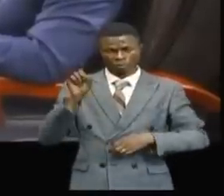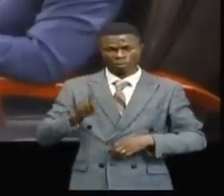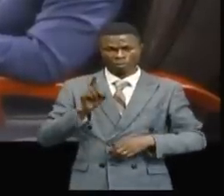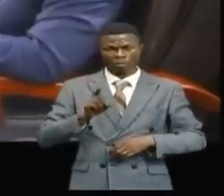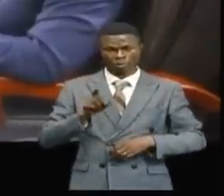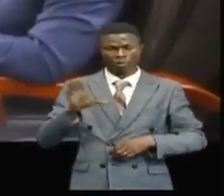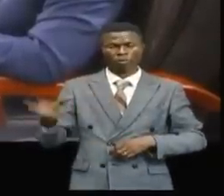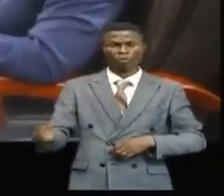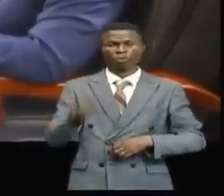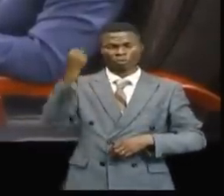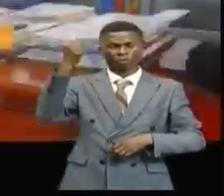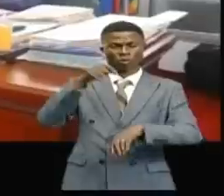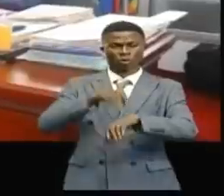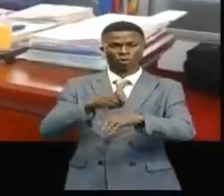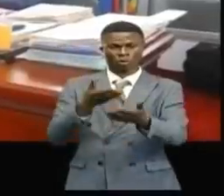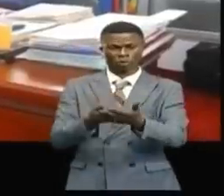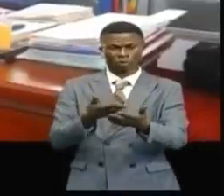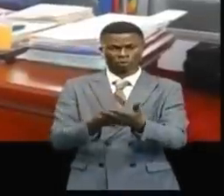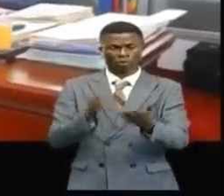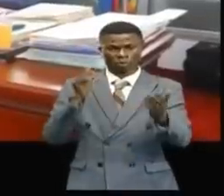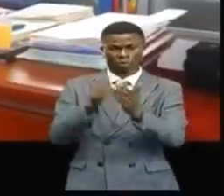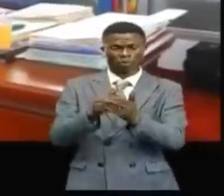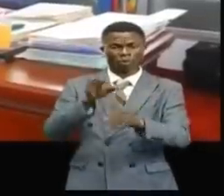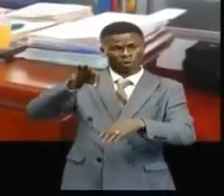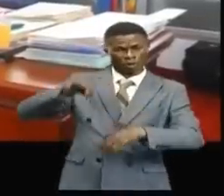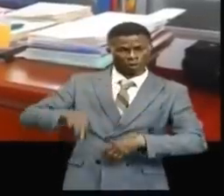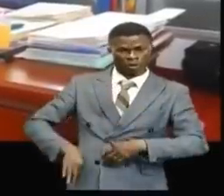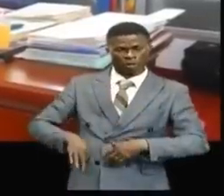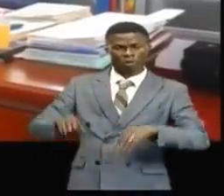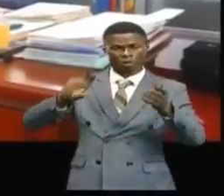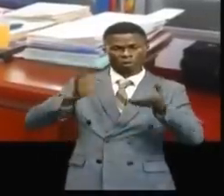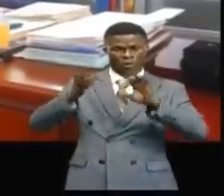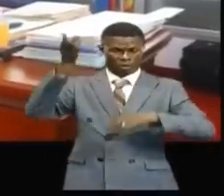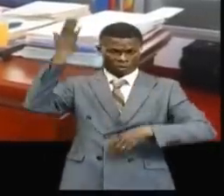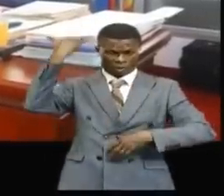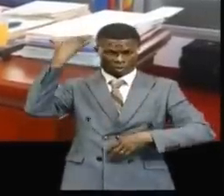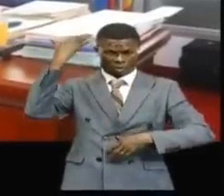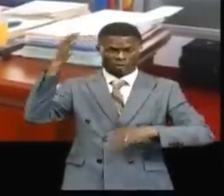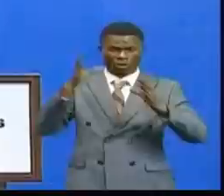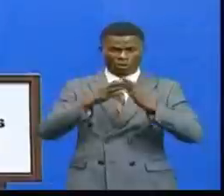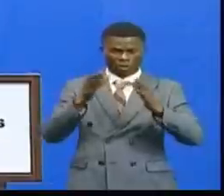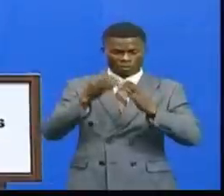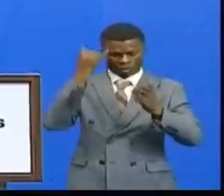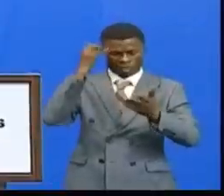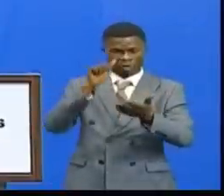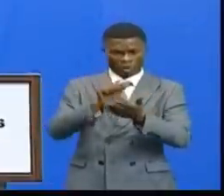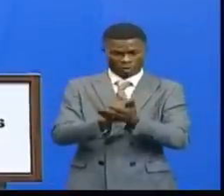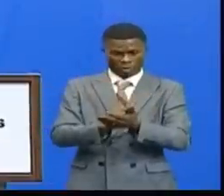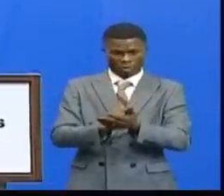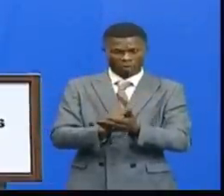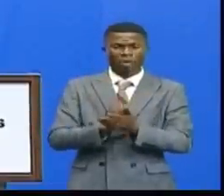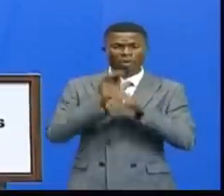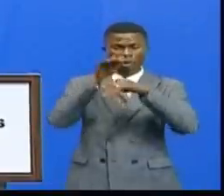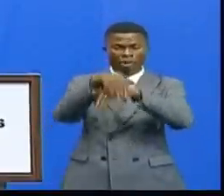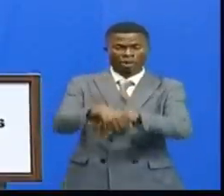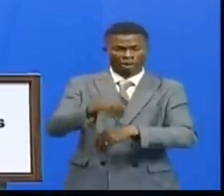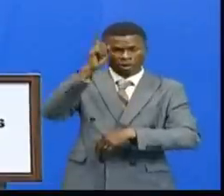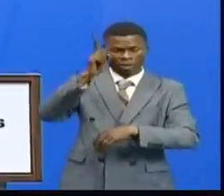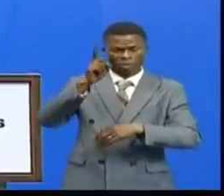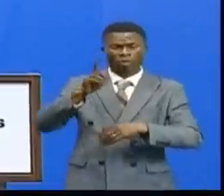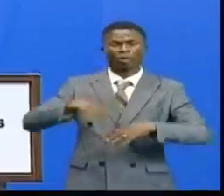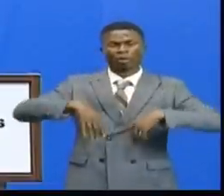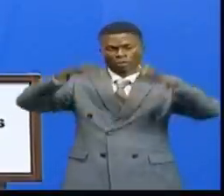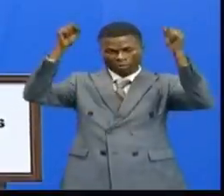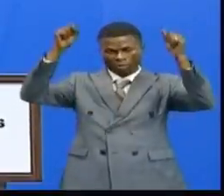saisir cette opportunité au regard des avantages comparatifs qui vont avec les 10 centres et être parmi les premiers à